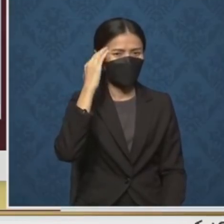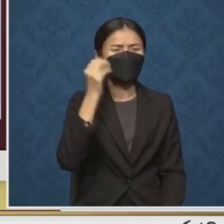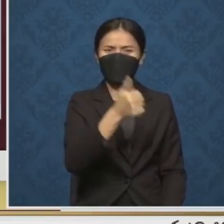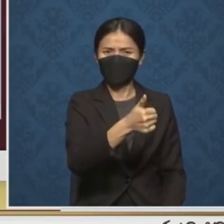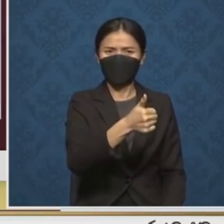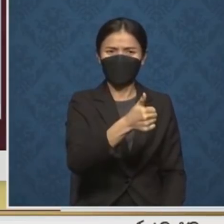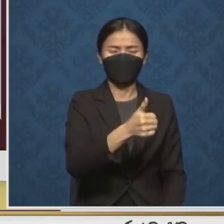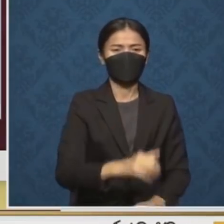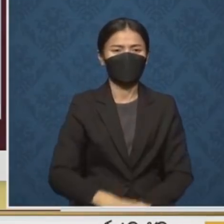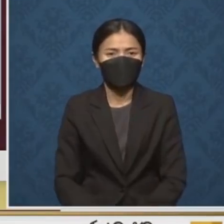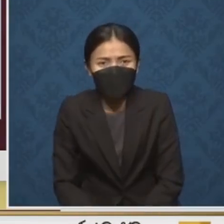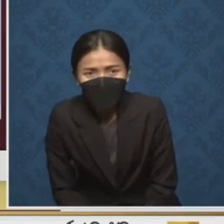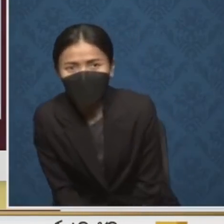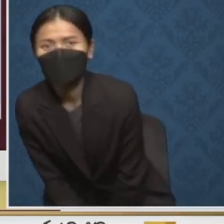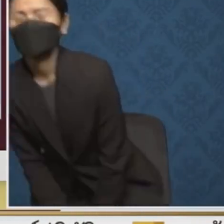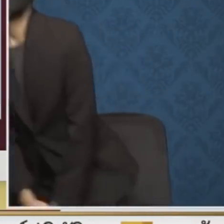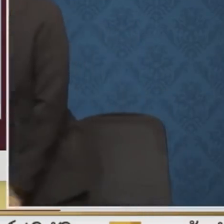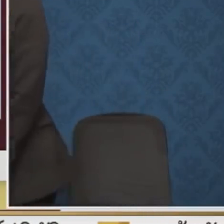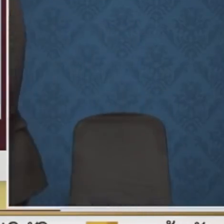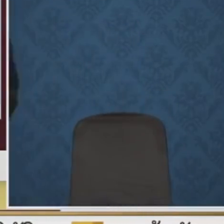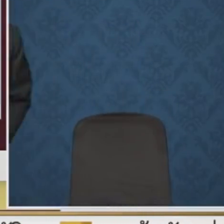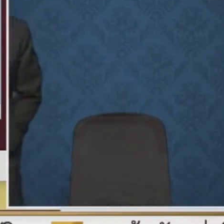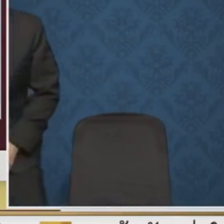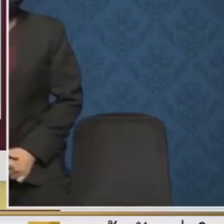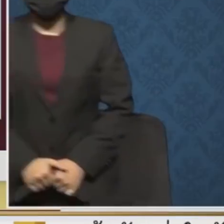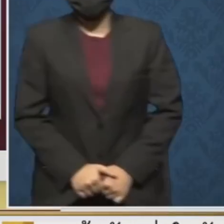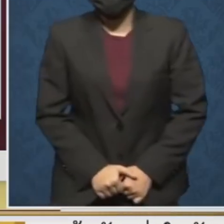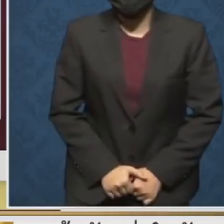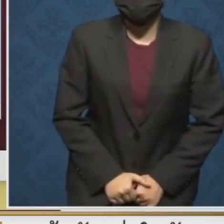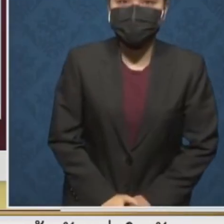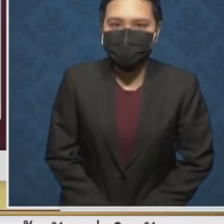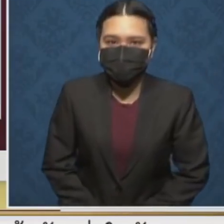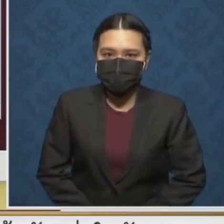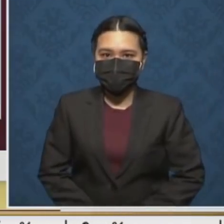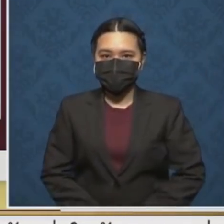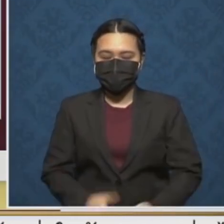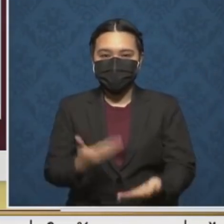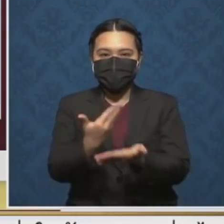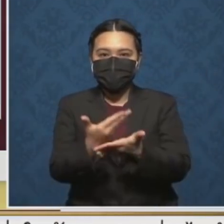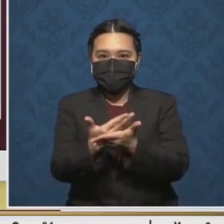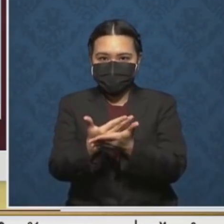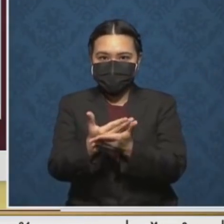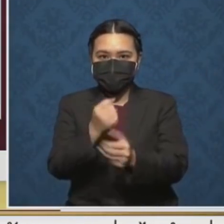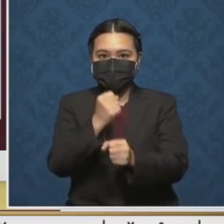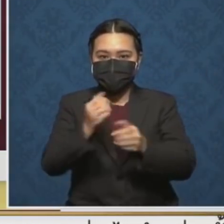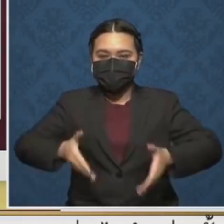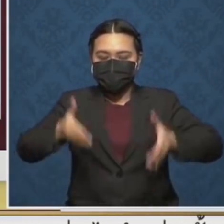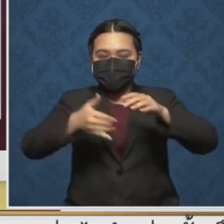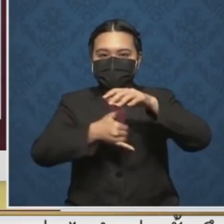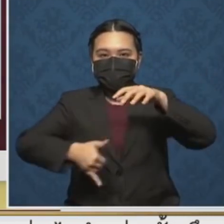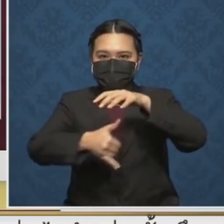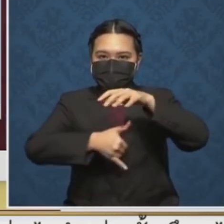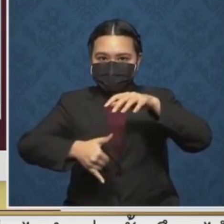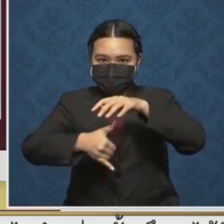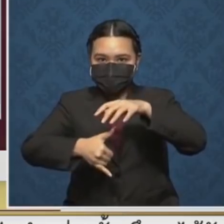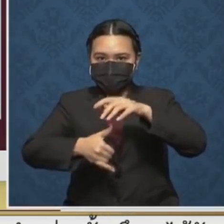State Quarantine นะคะ 1,613 ล้านบาทอันนี้เริ่มเอ๊ะนะคะเพราะว่าอนุมัติให้กับสำนักงานปลัดกระทรวงกลาโห